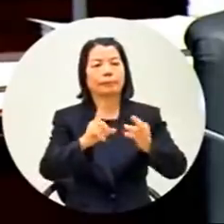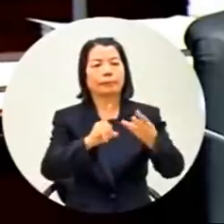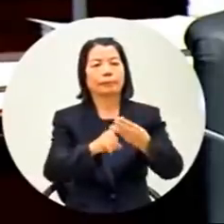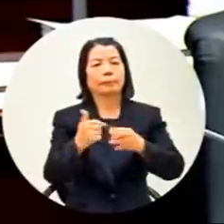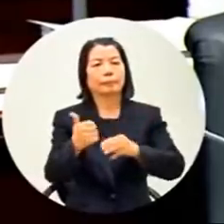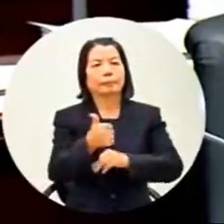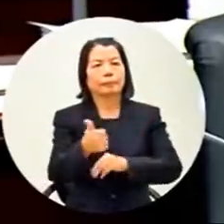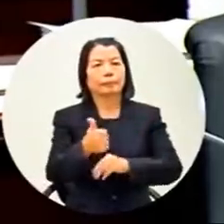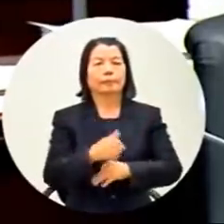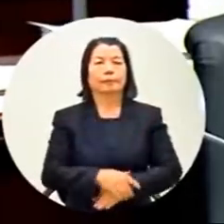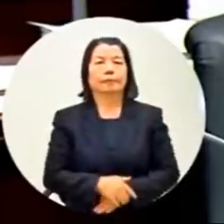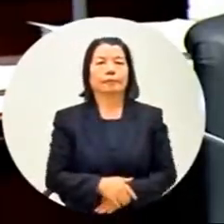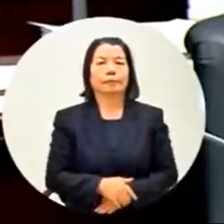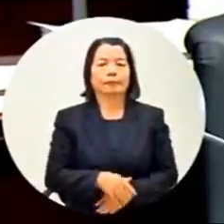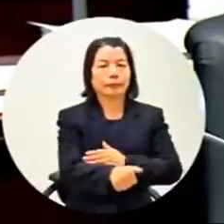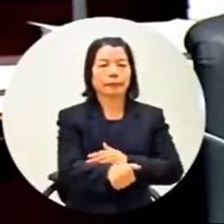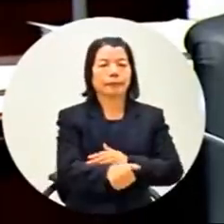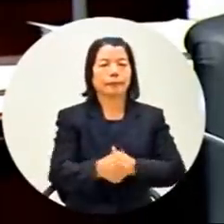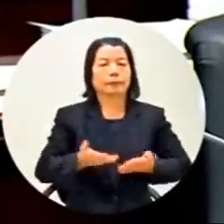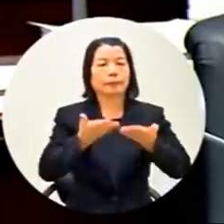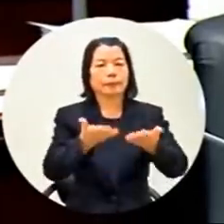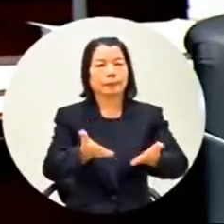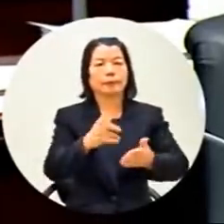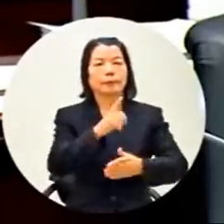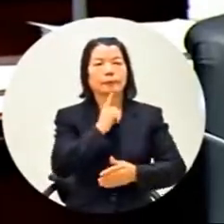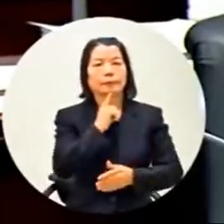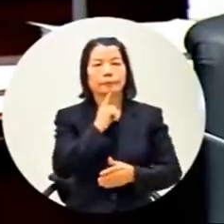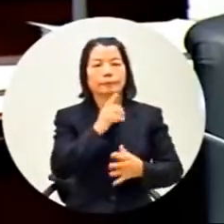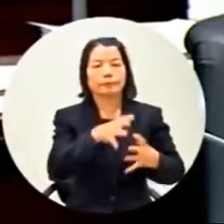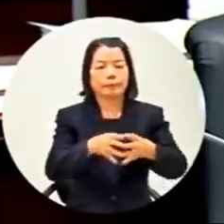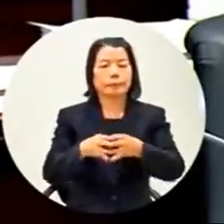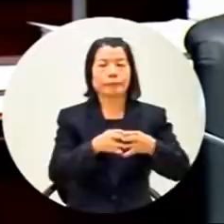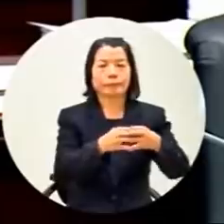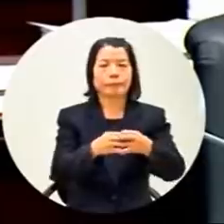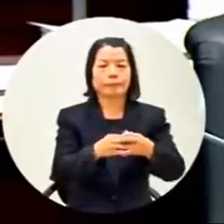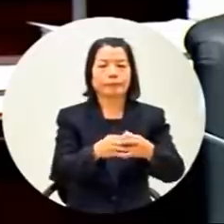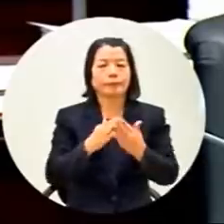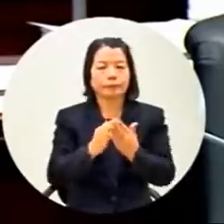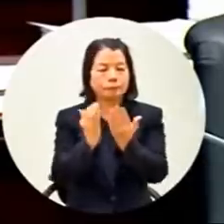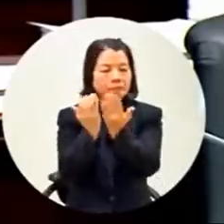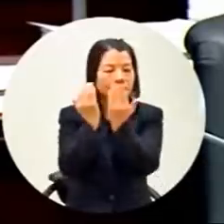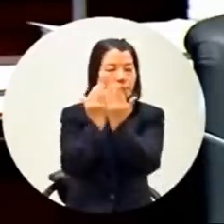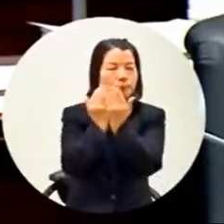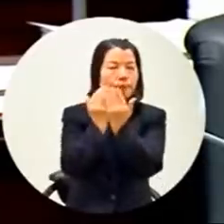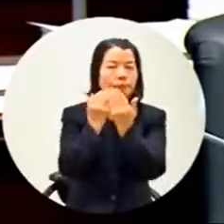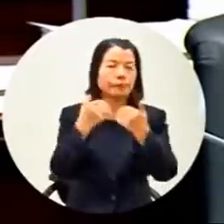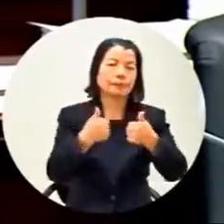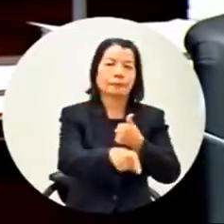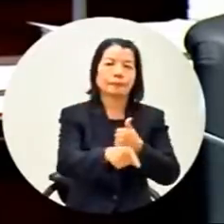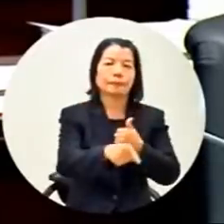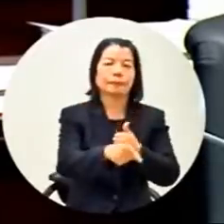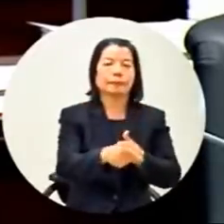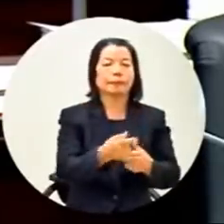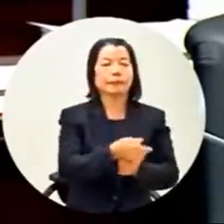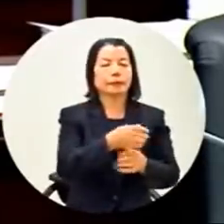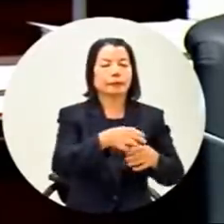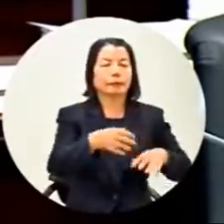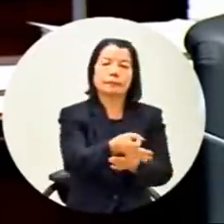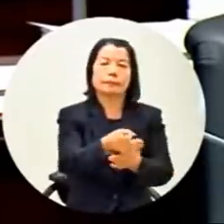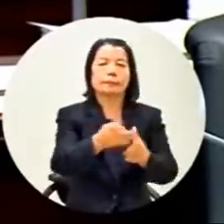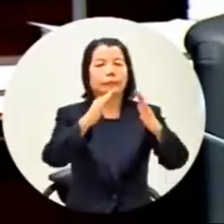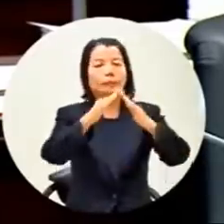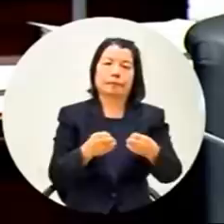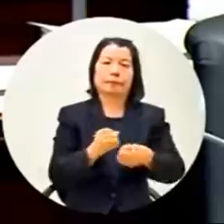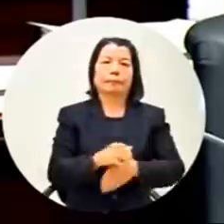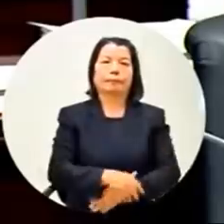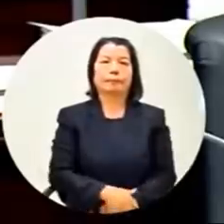当时到庆父集团去密会土地租金的事情，来跟我们的市府团队来做一些